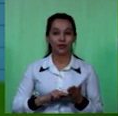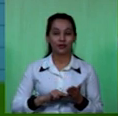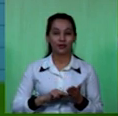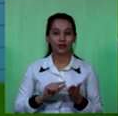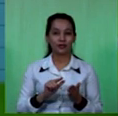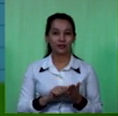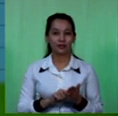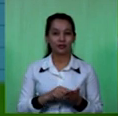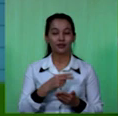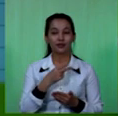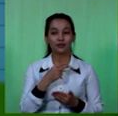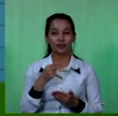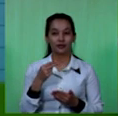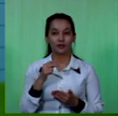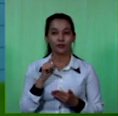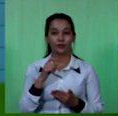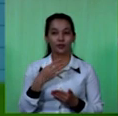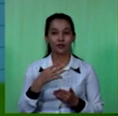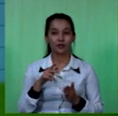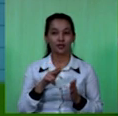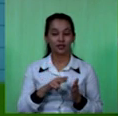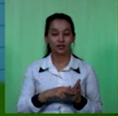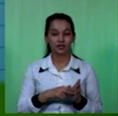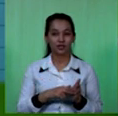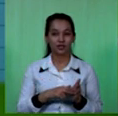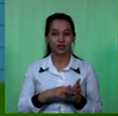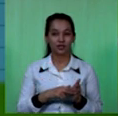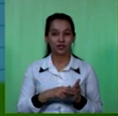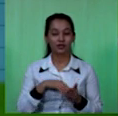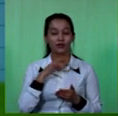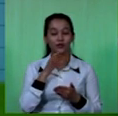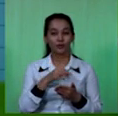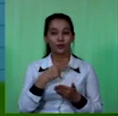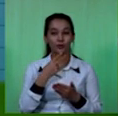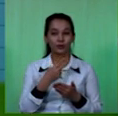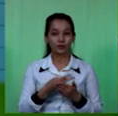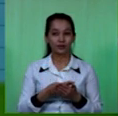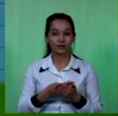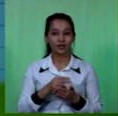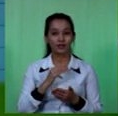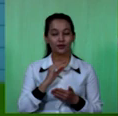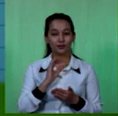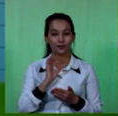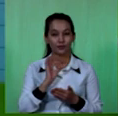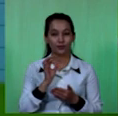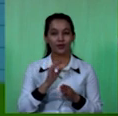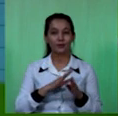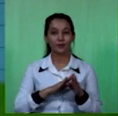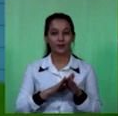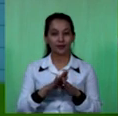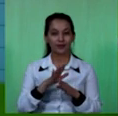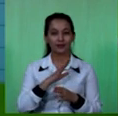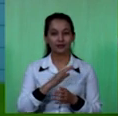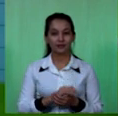1687 ni ayirib 148 natijani chiqargan bo'lsangiz, siz masalani yechimini